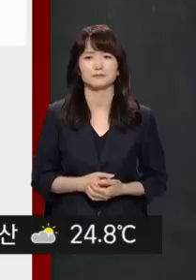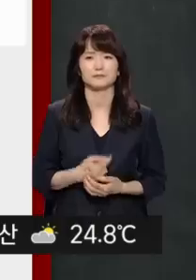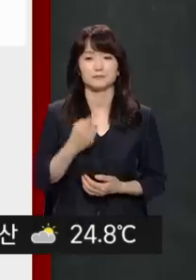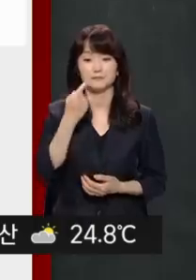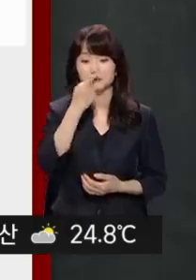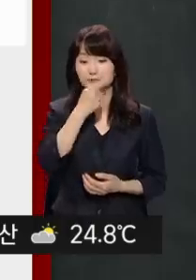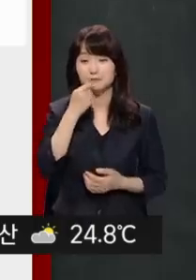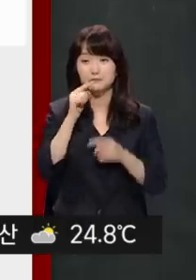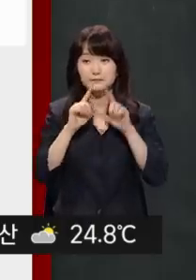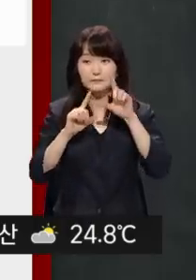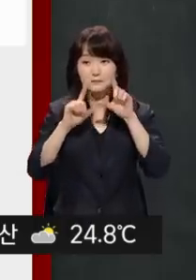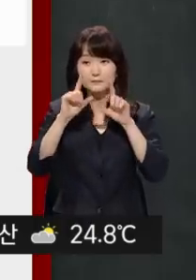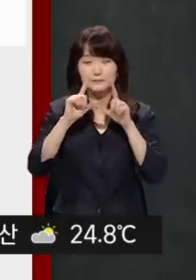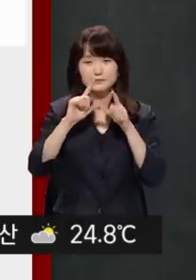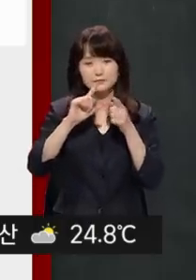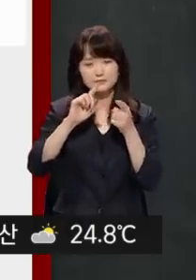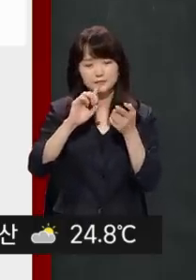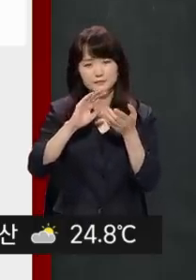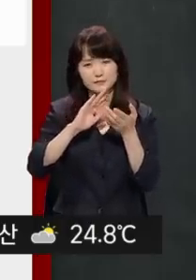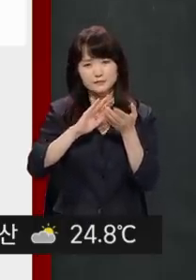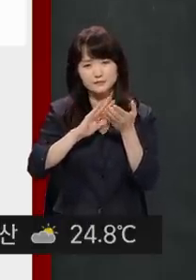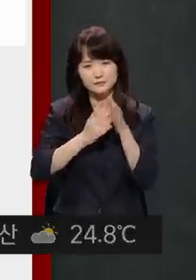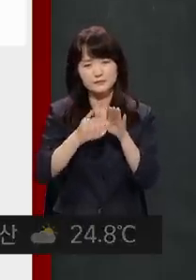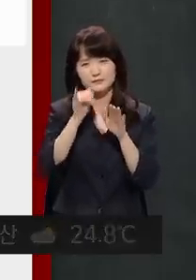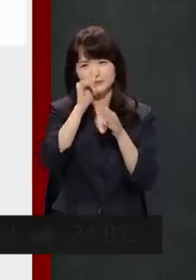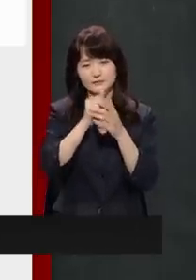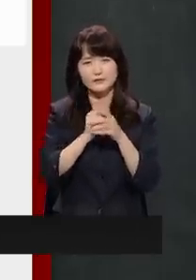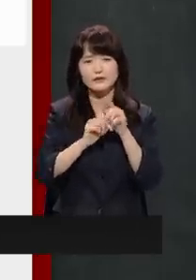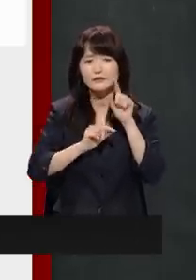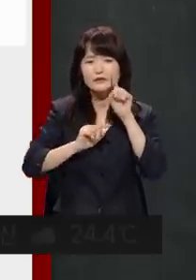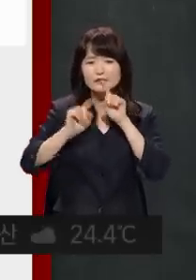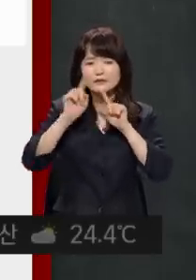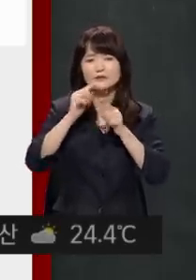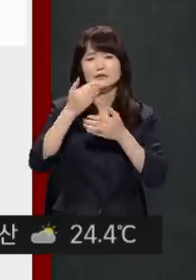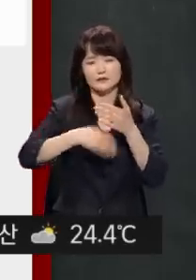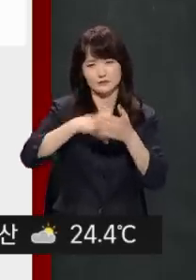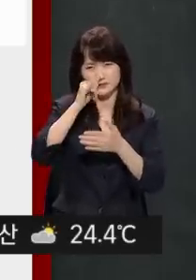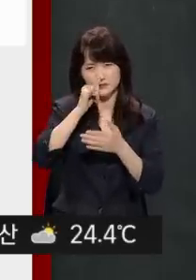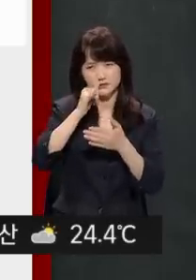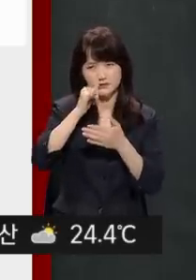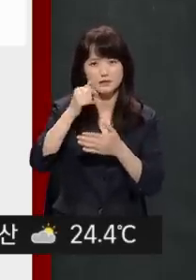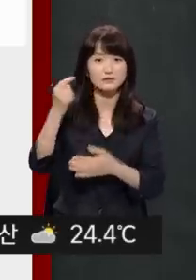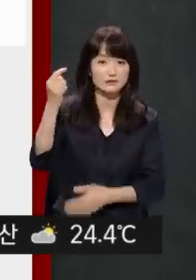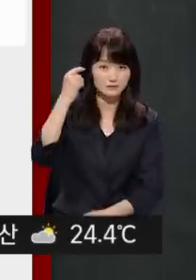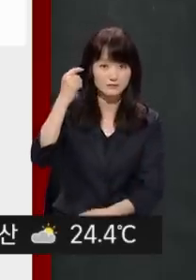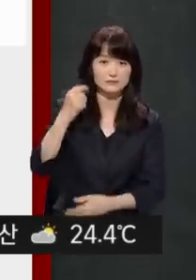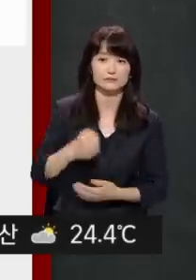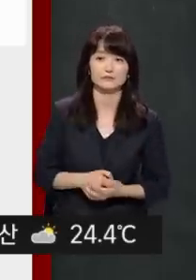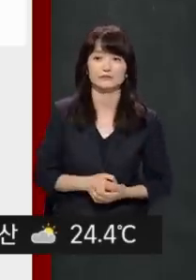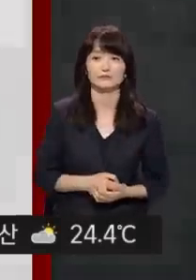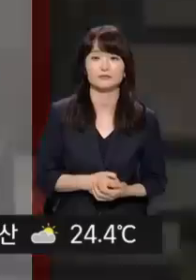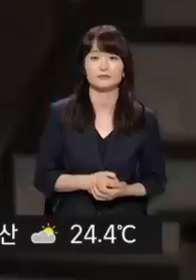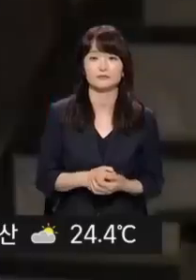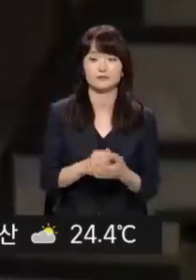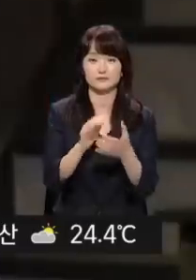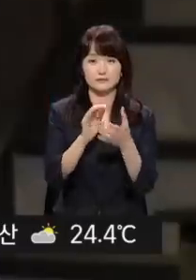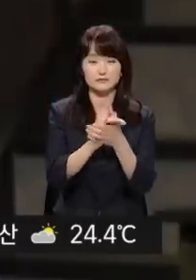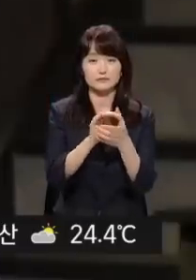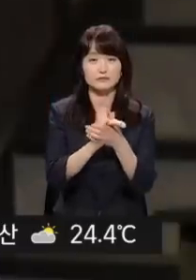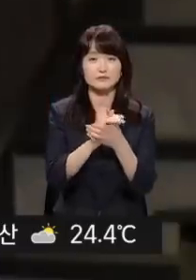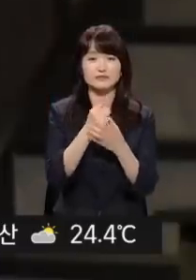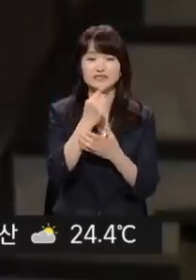입술 모양의 변형 가능성 그리고 흉터가 남을 가능성에 대해서 병원에서 들었다 그리고 그 옆에 있는 그 친구도